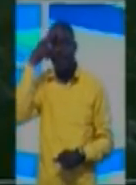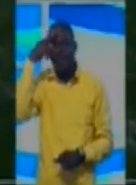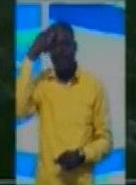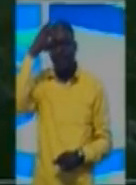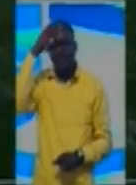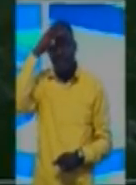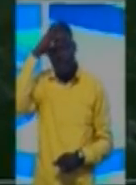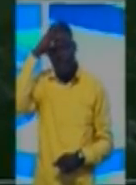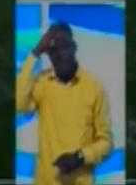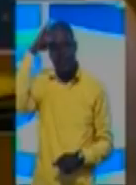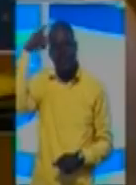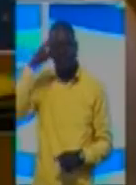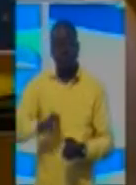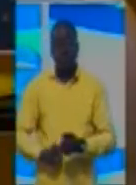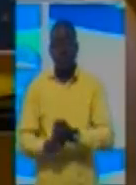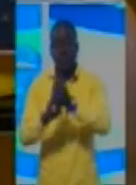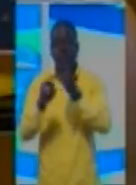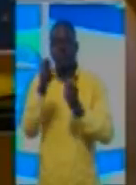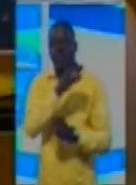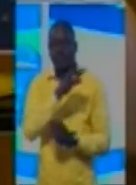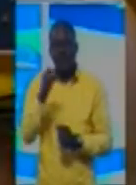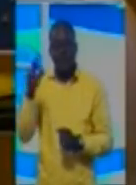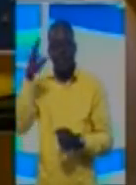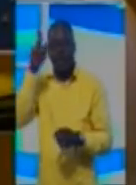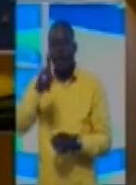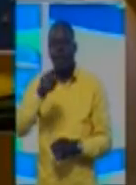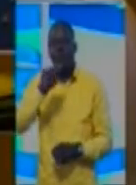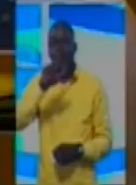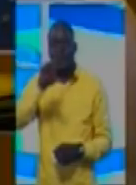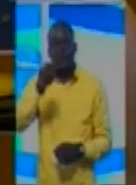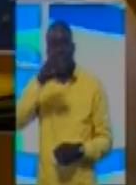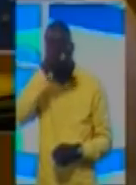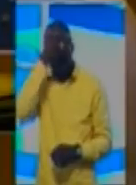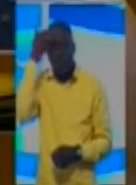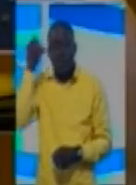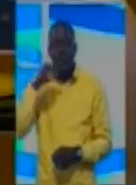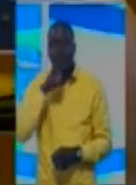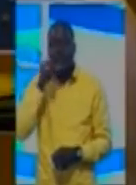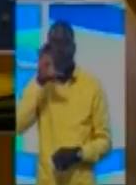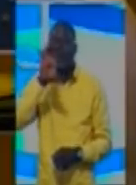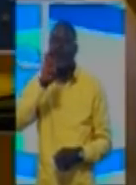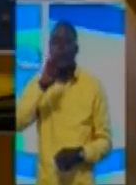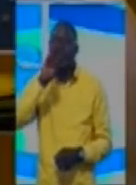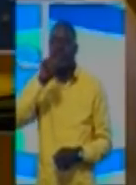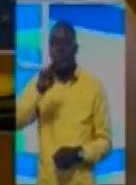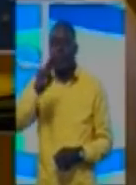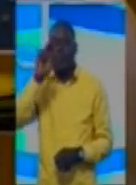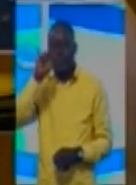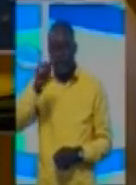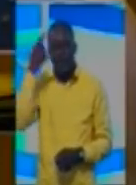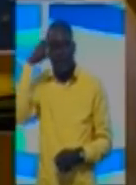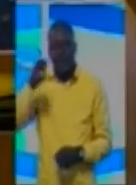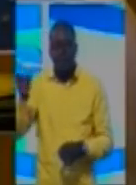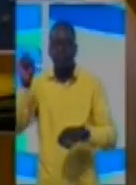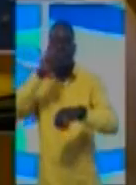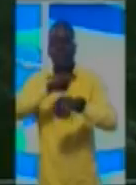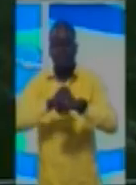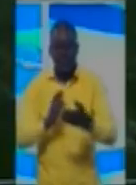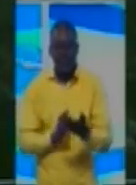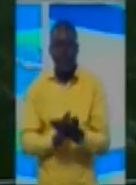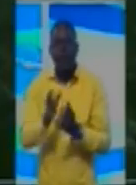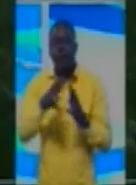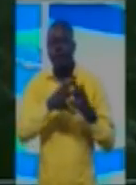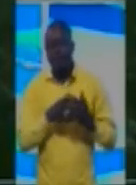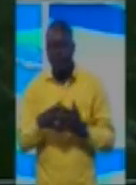Kabore réitère le soutien du Burkina à la Palestine, sans oublier Cuba, qui subit toujours le blocus imposé par les États-Unis.